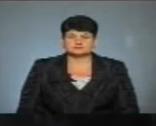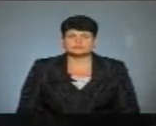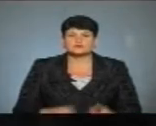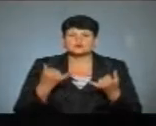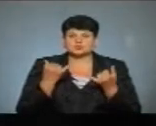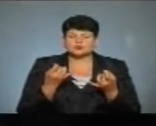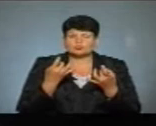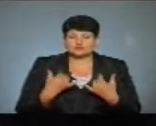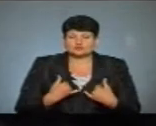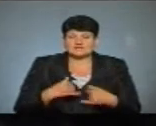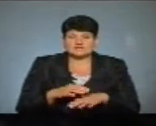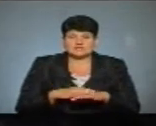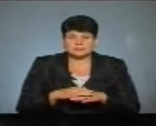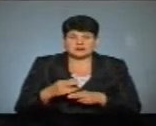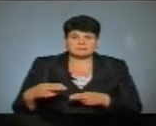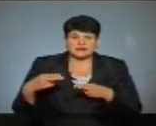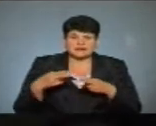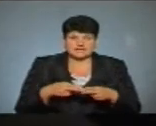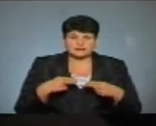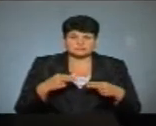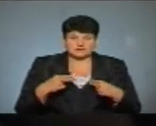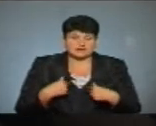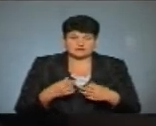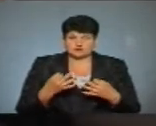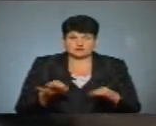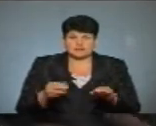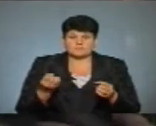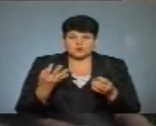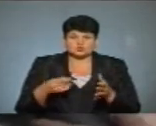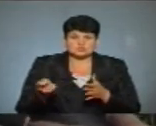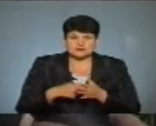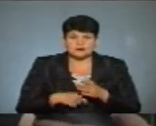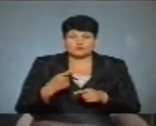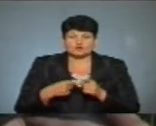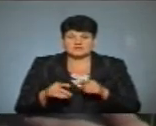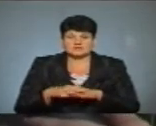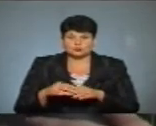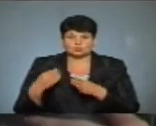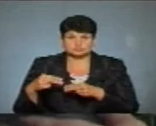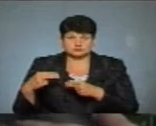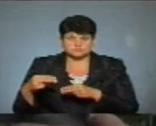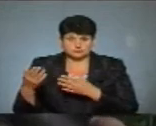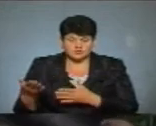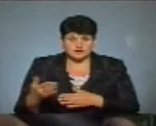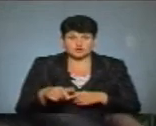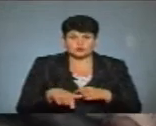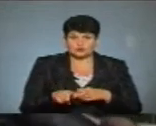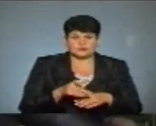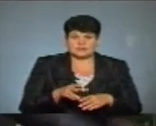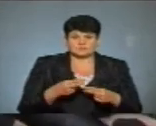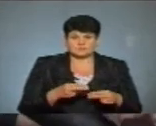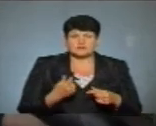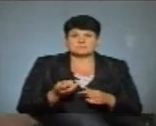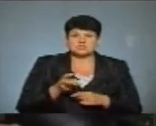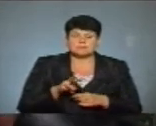Сьогодні просто в нас на ринок ми приїхали торгувати і нам не дозволили. Нам просто закрили. Половина ринку торгує, а ці, що на дорозі, не торгують. Ми прийшли під